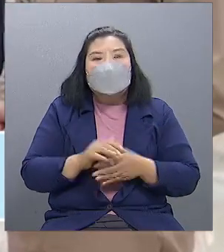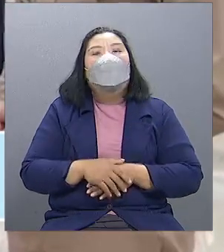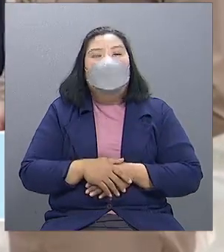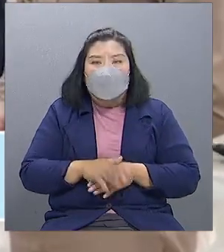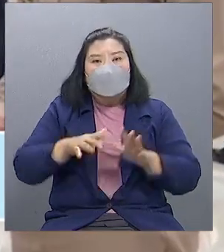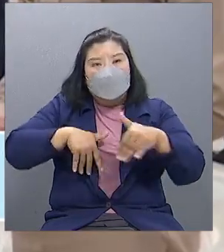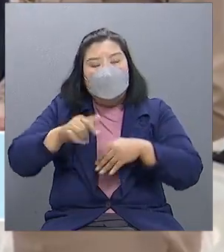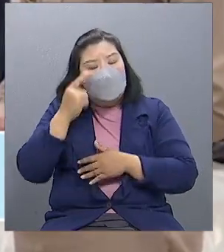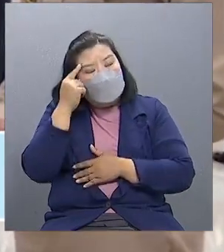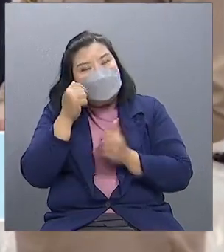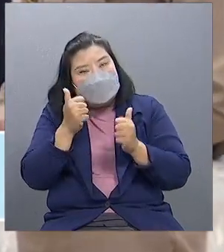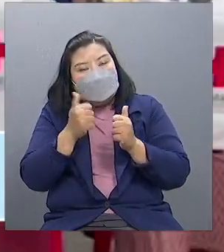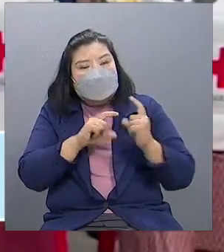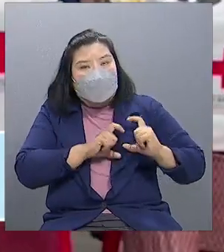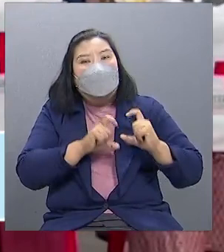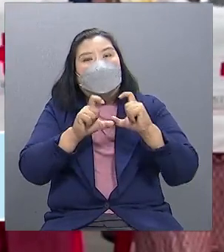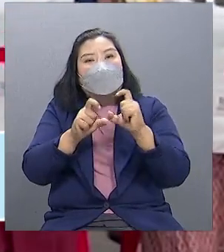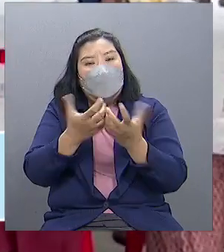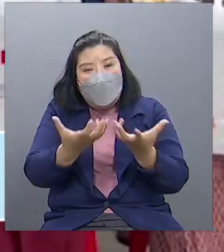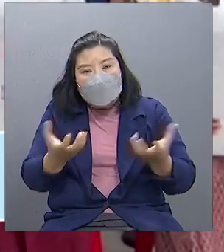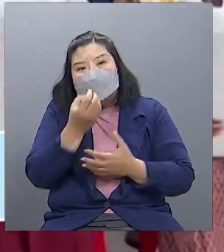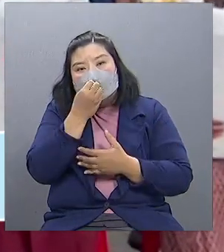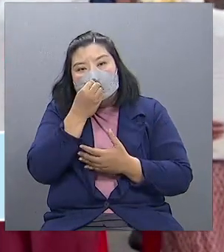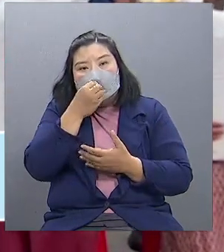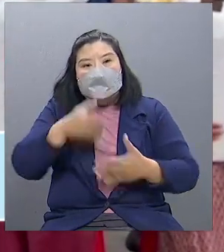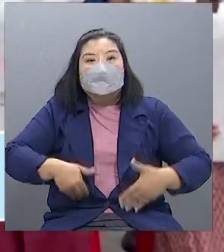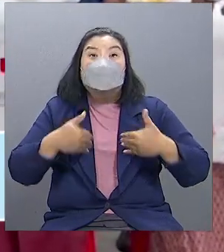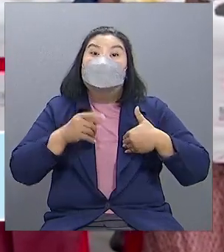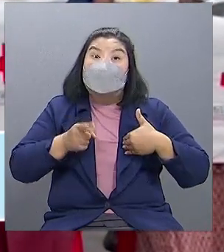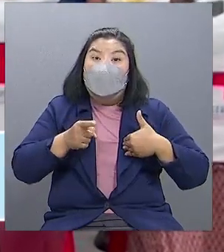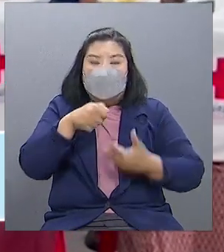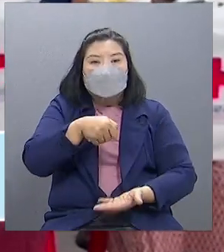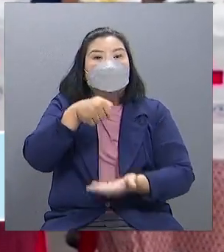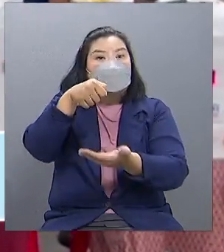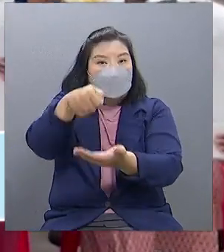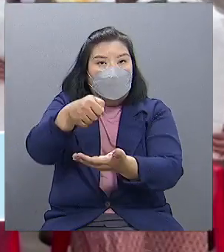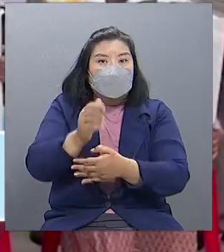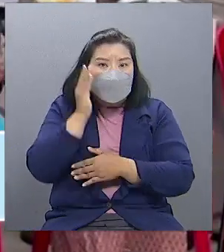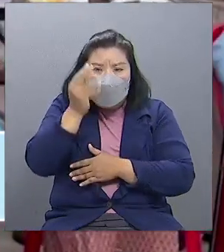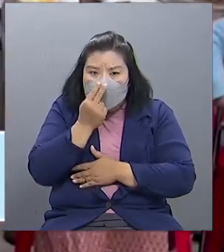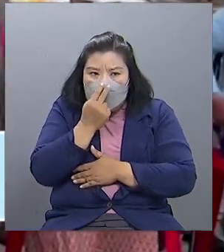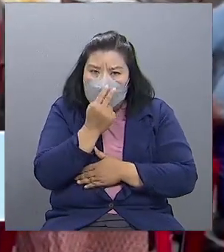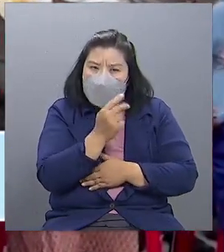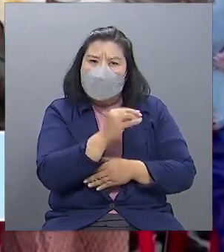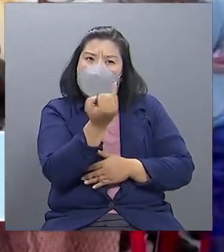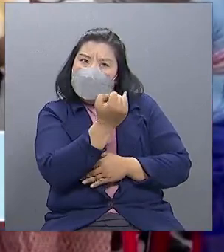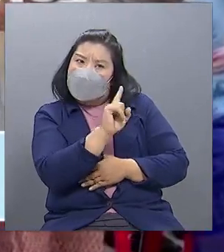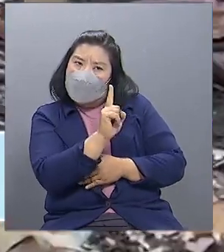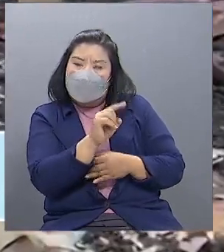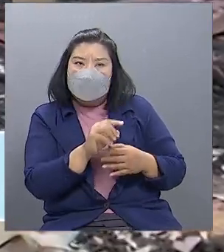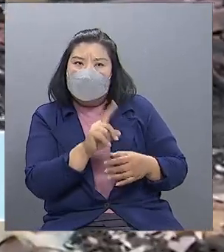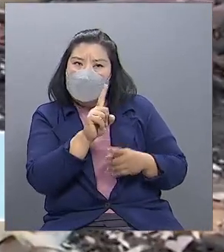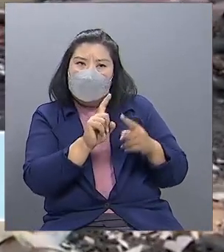เบืองตนก็ไปมอบข้าวของอุปภคบริภคให้ก่อน แล้เด๋วจะมีการประเมิความเสยหายเพื่ช่วยเหลอผู้ประสบไกัต่ไปนะคะ